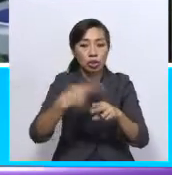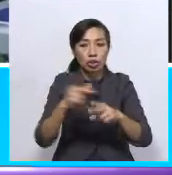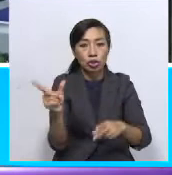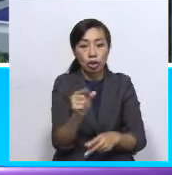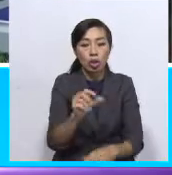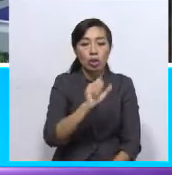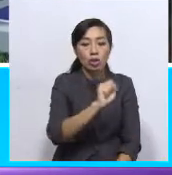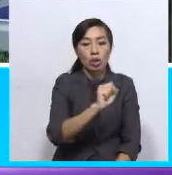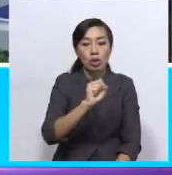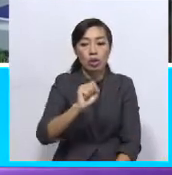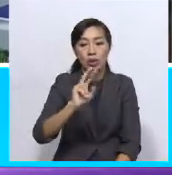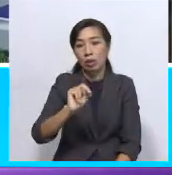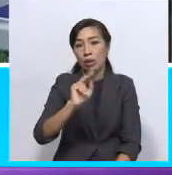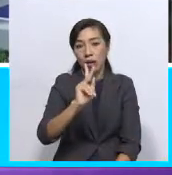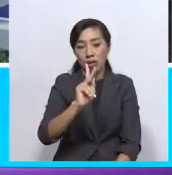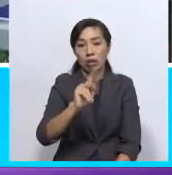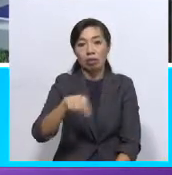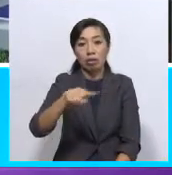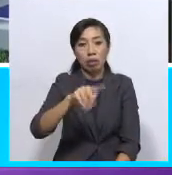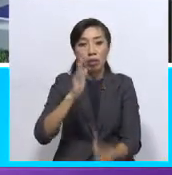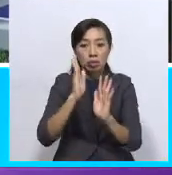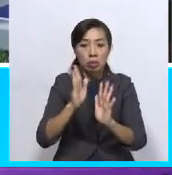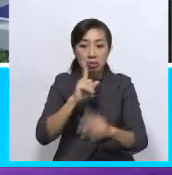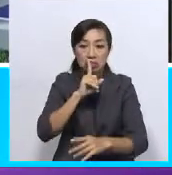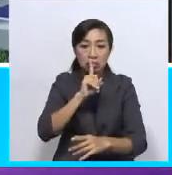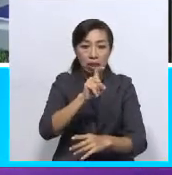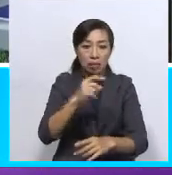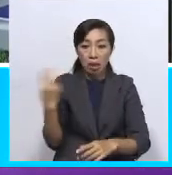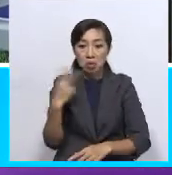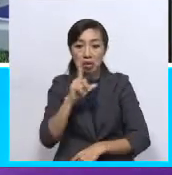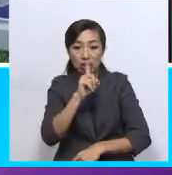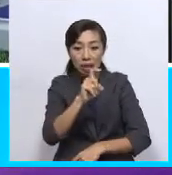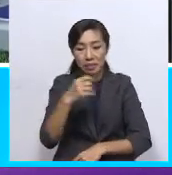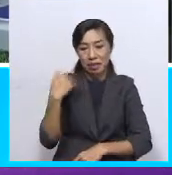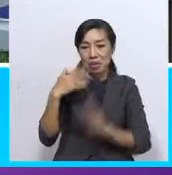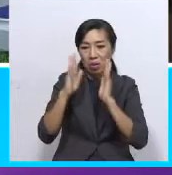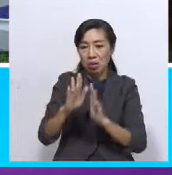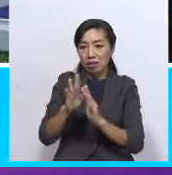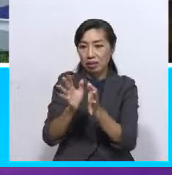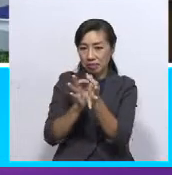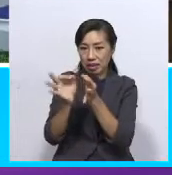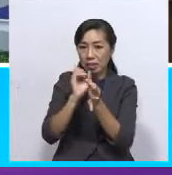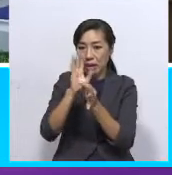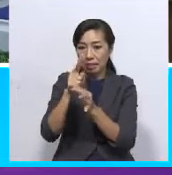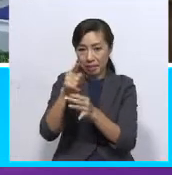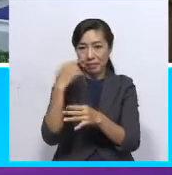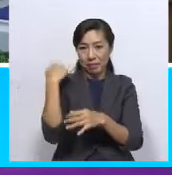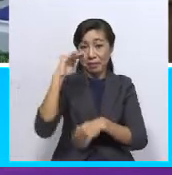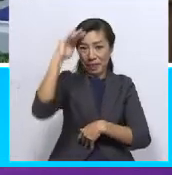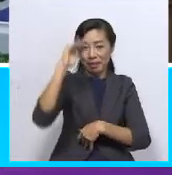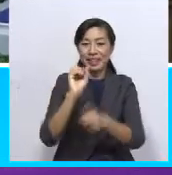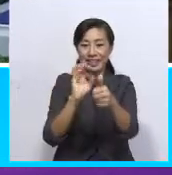กที่เรารู้จักกันดีครับซึ่งคนที่จะสามารถตอบคำถามของทั้งสองท่านได้เป็นอย่างดีจะต้องพาไปรู้จักกับพี่คนนี้เลยครับ